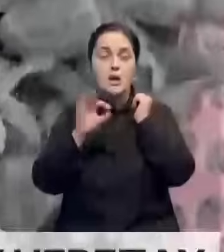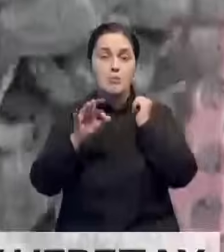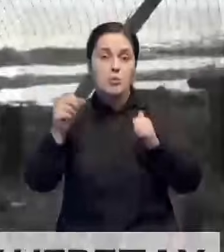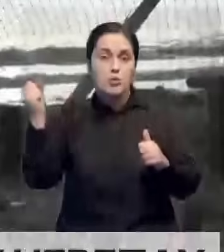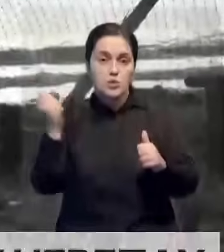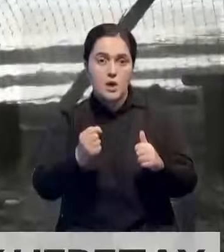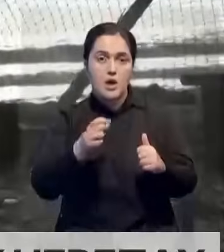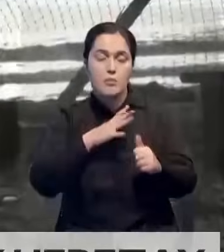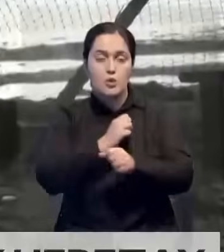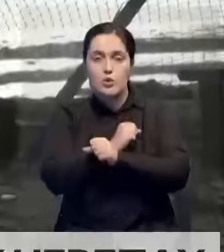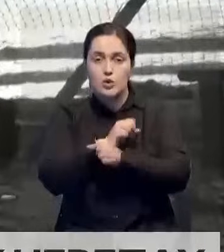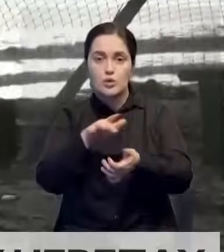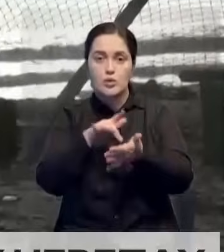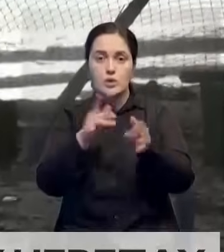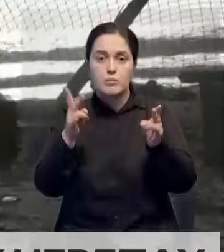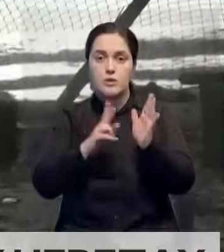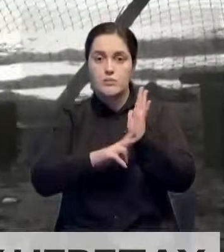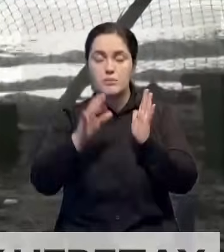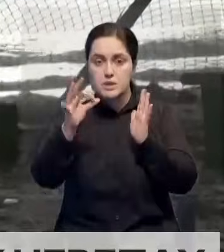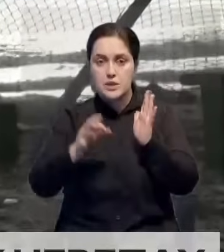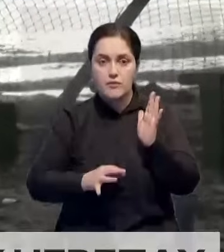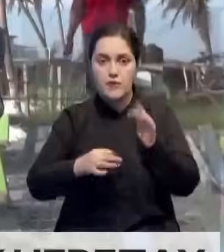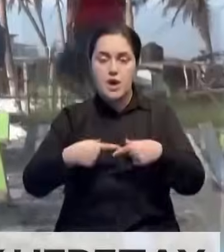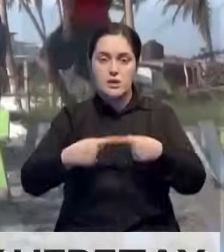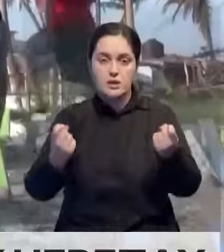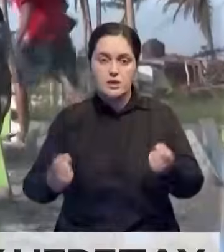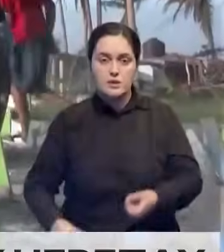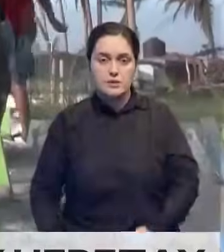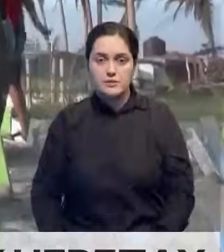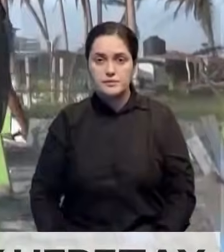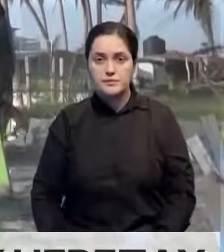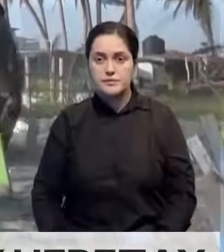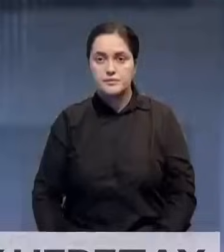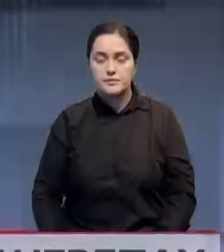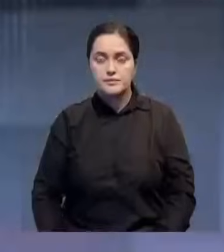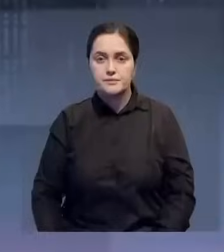От удара стихии в курортном городе пострадало 80% отелей.